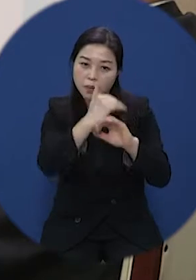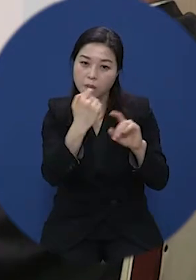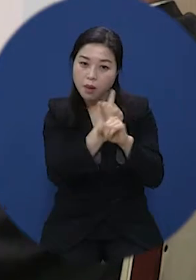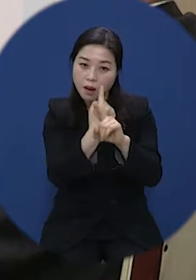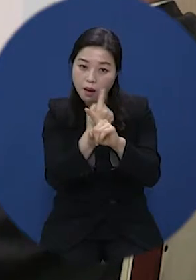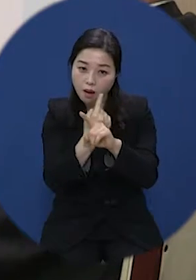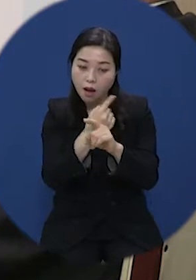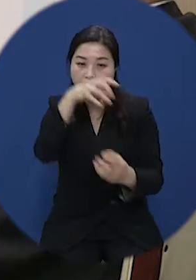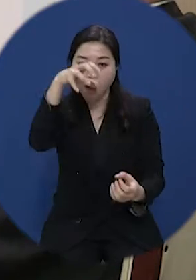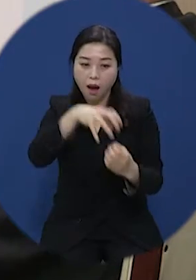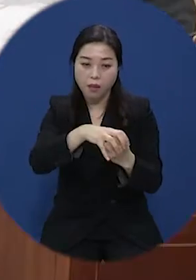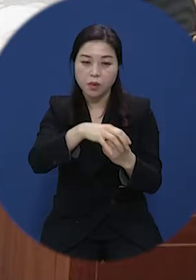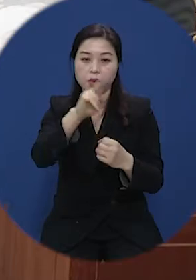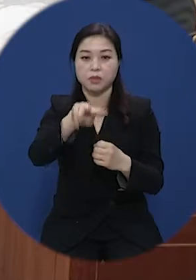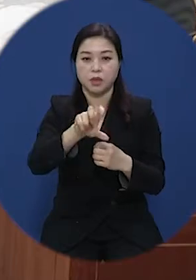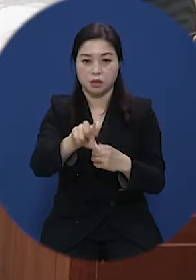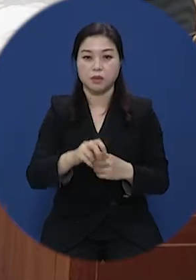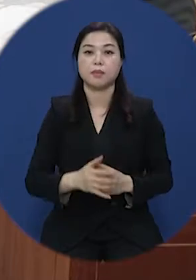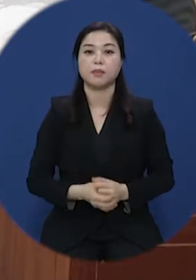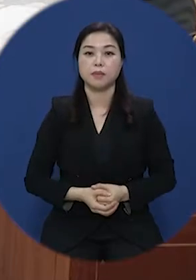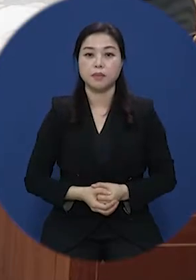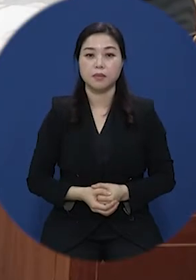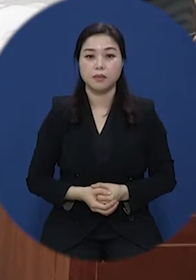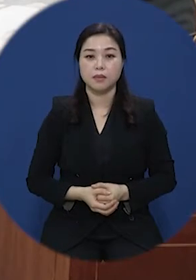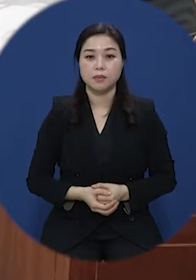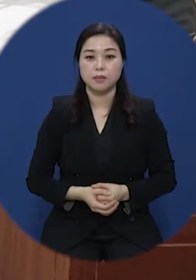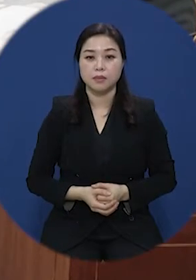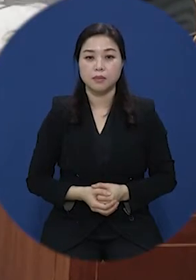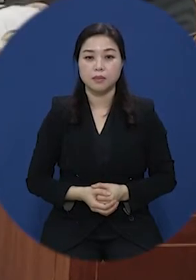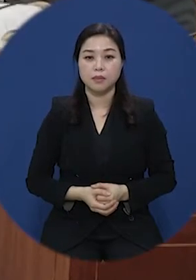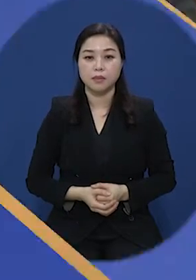등 모두 25개 안입니다.